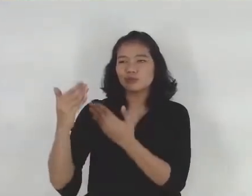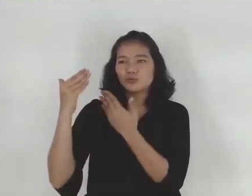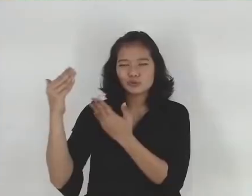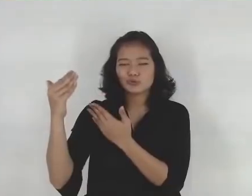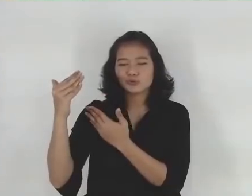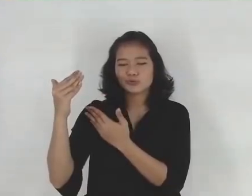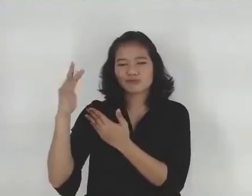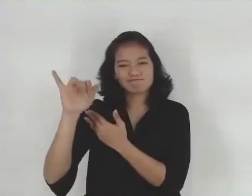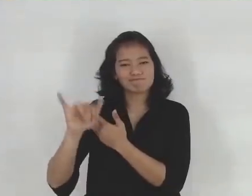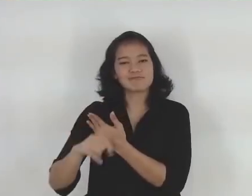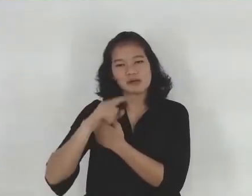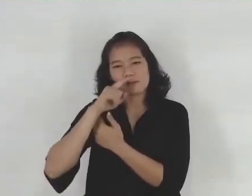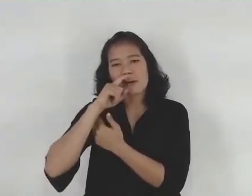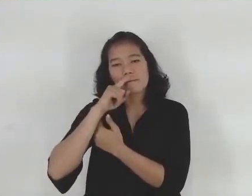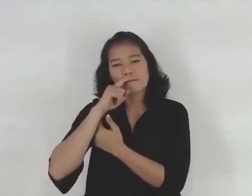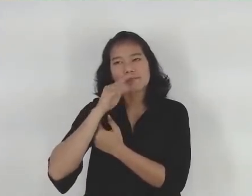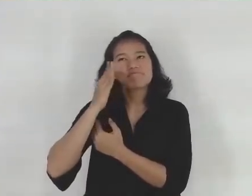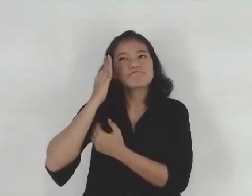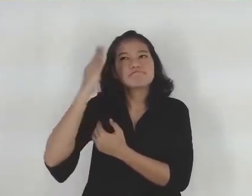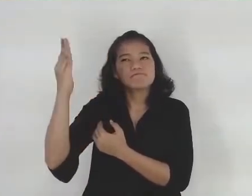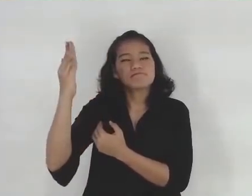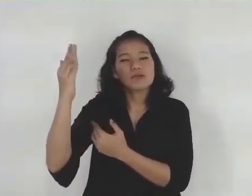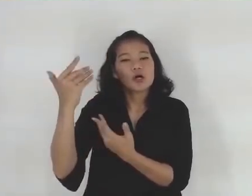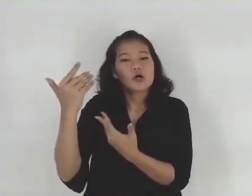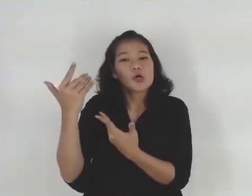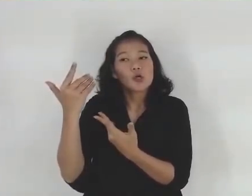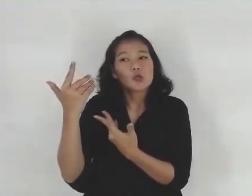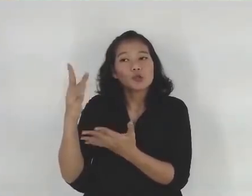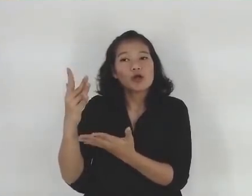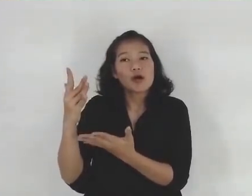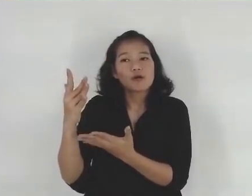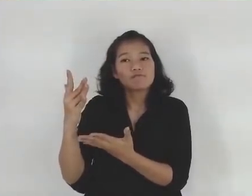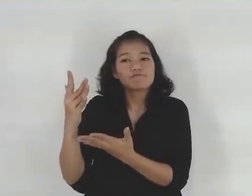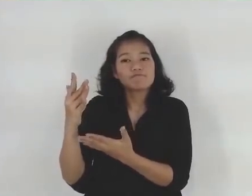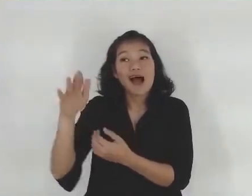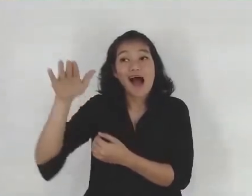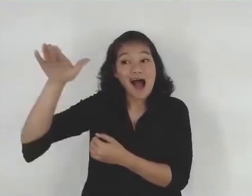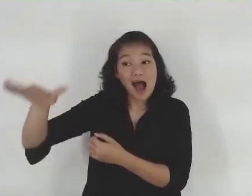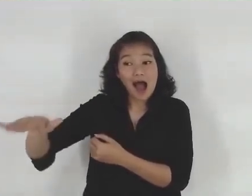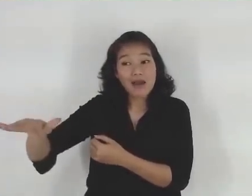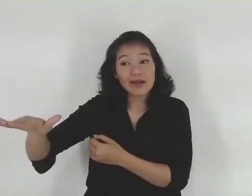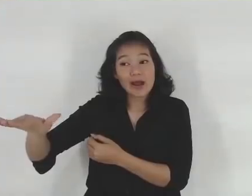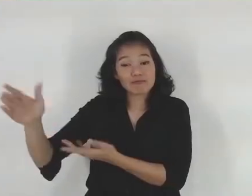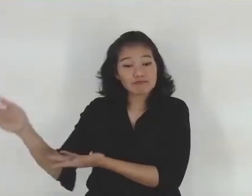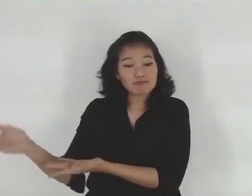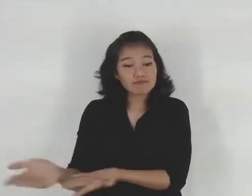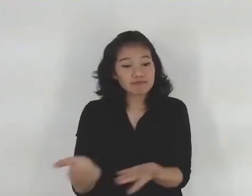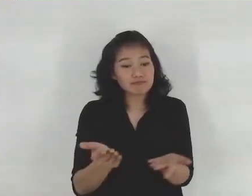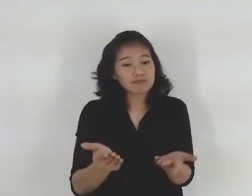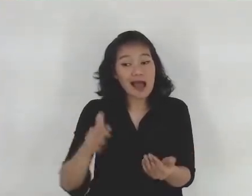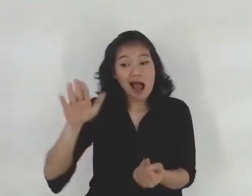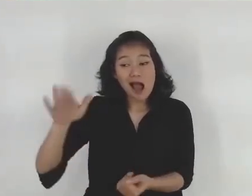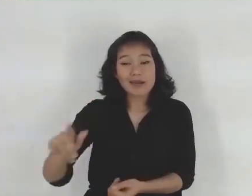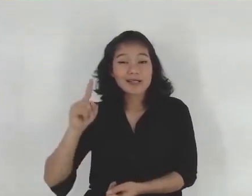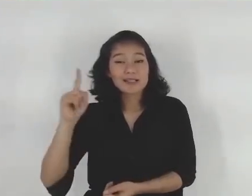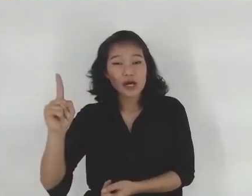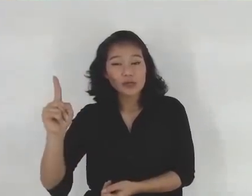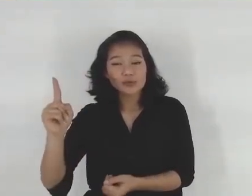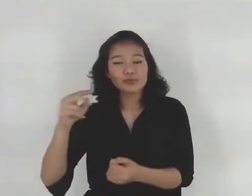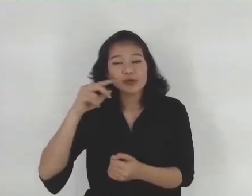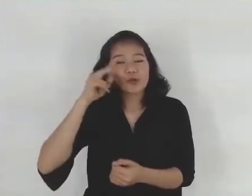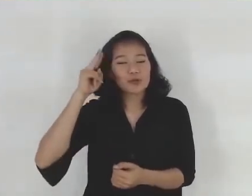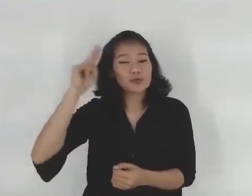Bapa Engkau telah memberikan anakmu putramu yang tunggal Tuhan